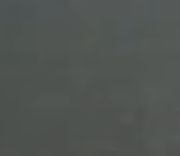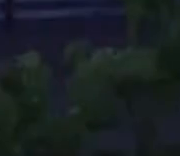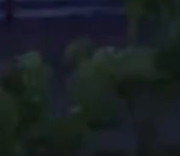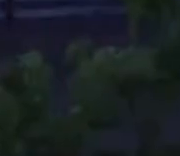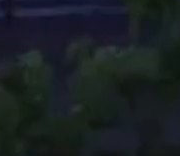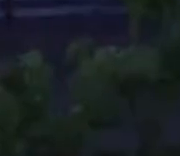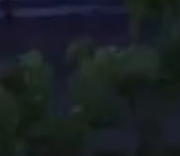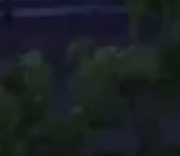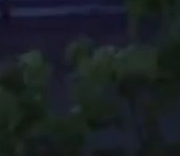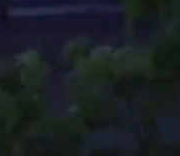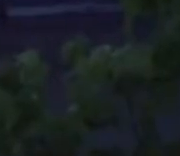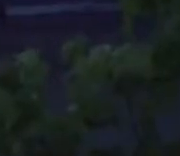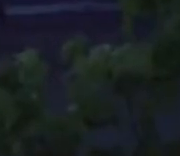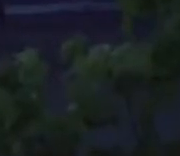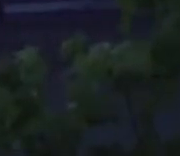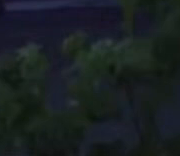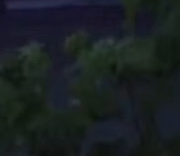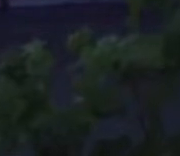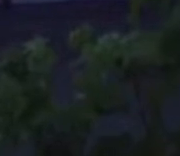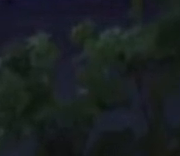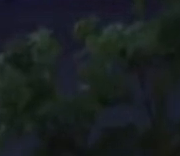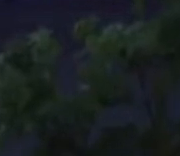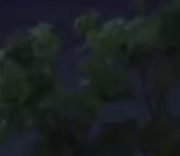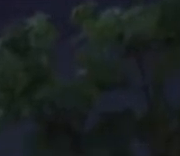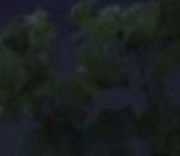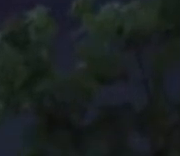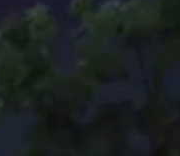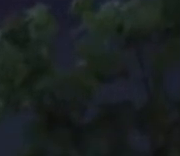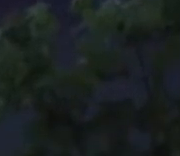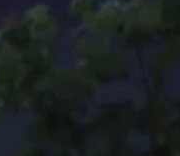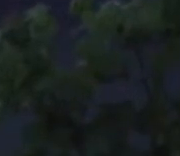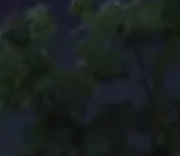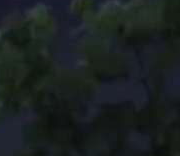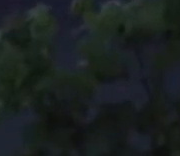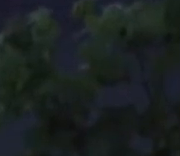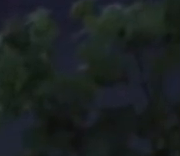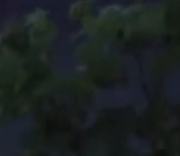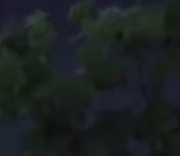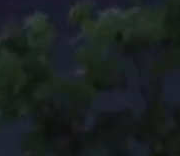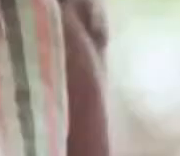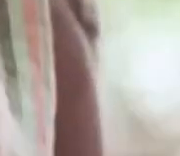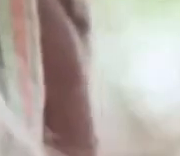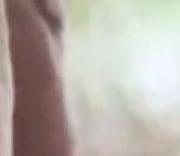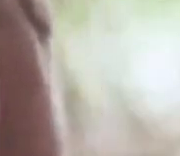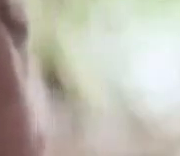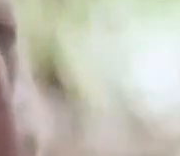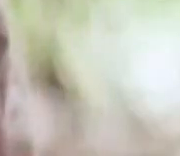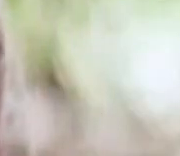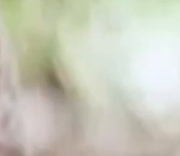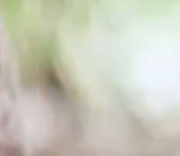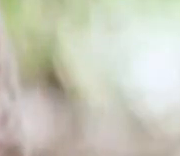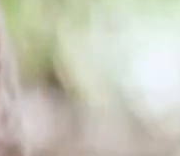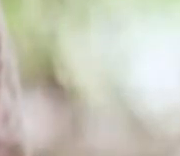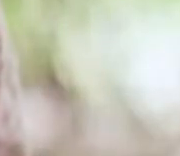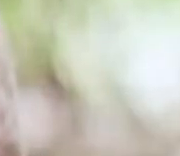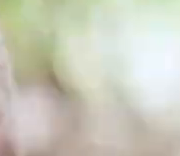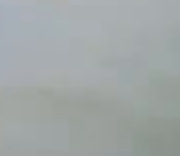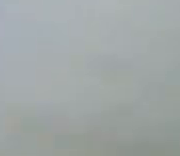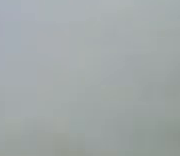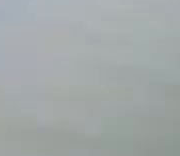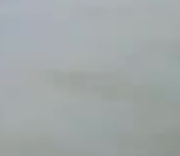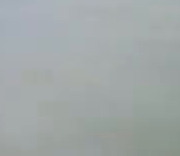সংসার তলা তলার ভাব হয়েছে, ঢোকা যায় না, ঘরে ভিতরে ঢোকা পানি না দেখে নৌকা থাকি শুয়ে